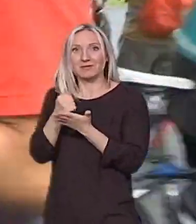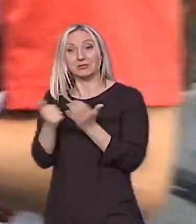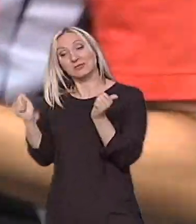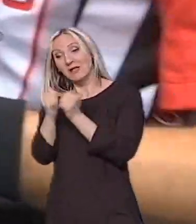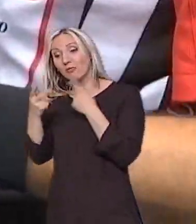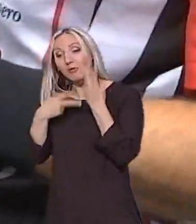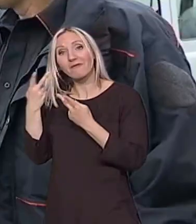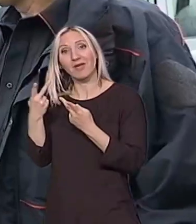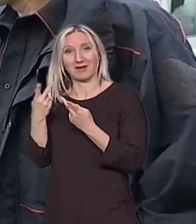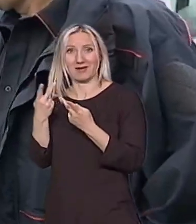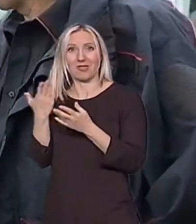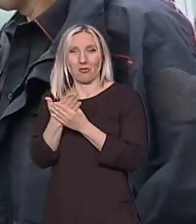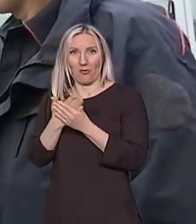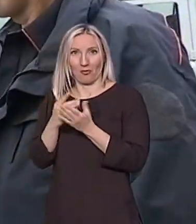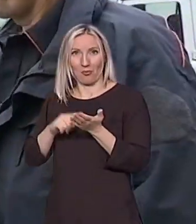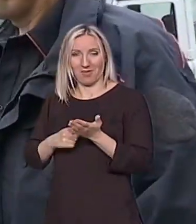da provere dokumenta.